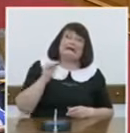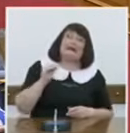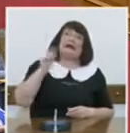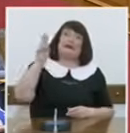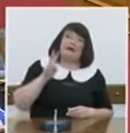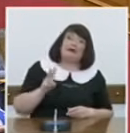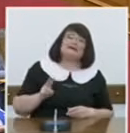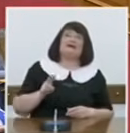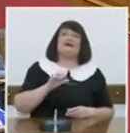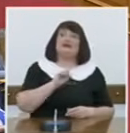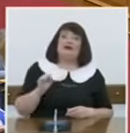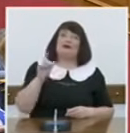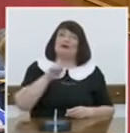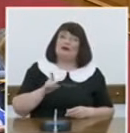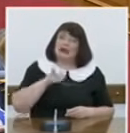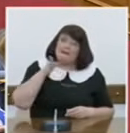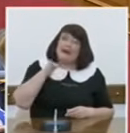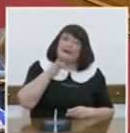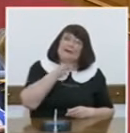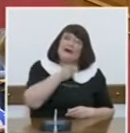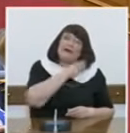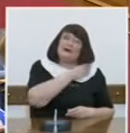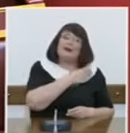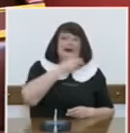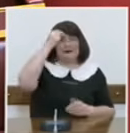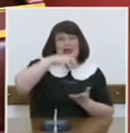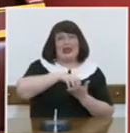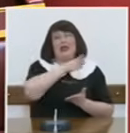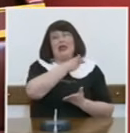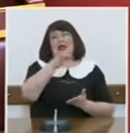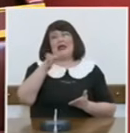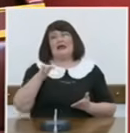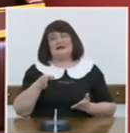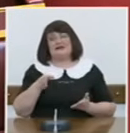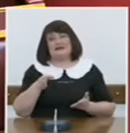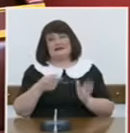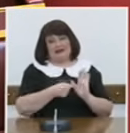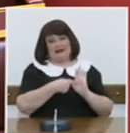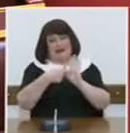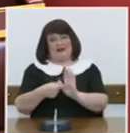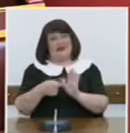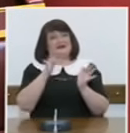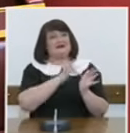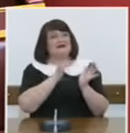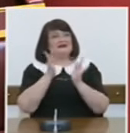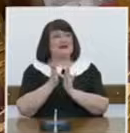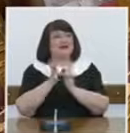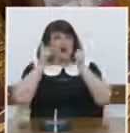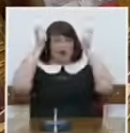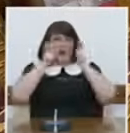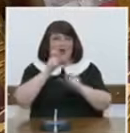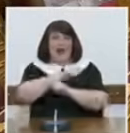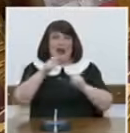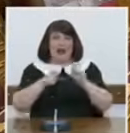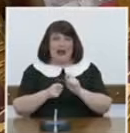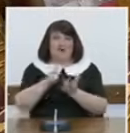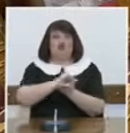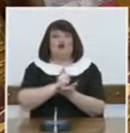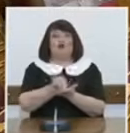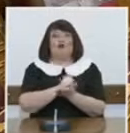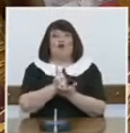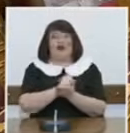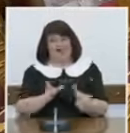την Κυριακή. Ακόμη και τώρα πήγατε σε εκκλησίες. Για να πείτε σε χριστιανοί. Ακούστε, με γάμο ομοφιλοφίλων για χριστιανοί δεν πάει. Δεν πάνε